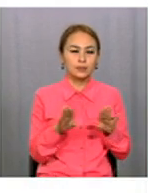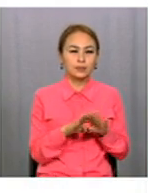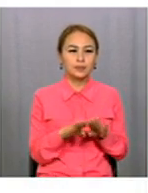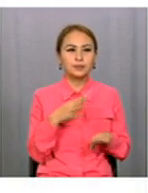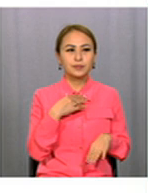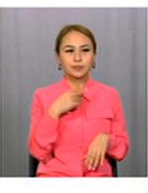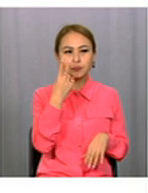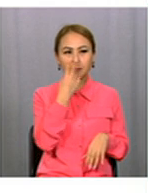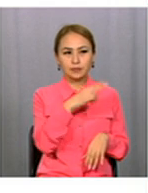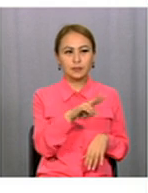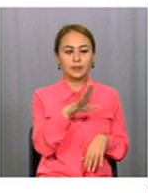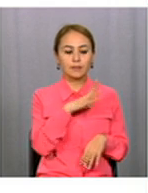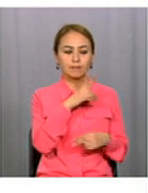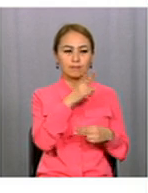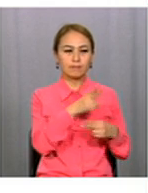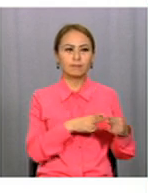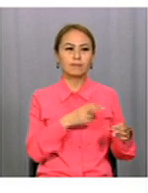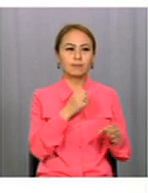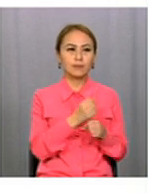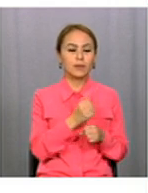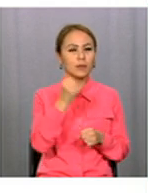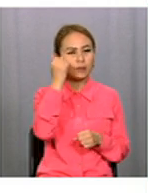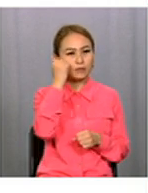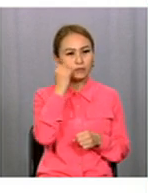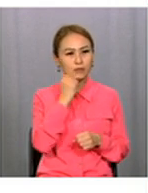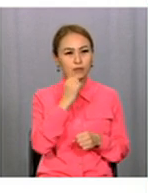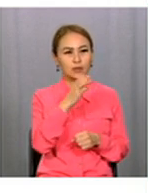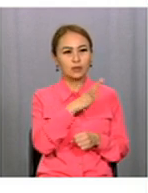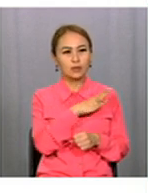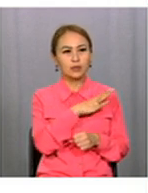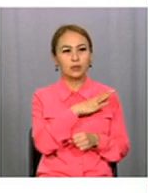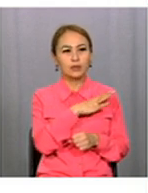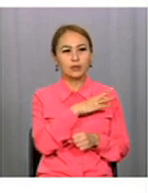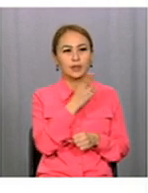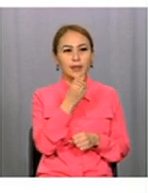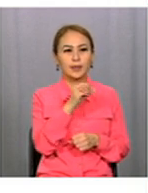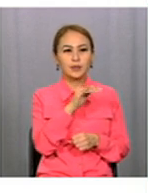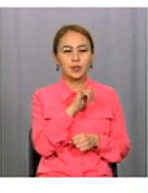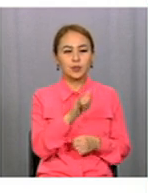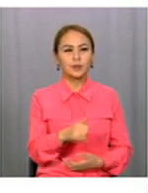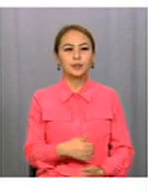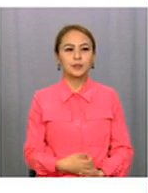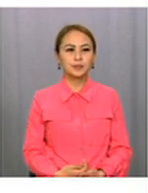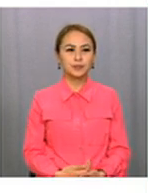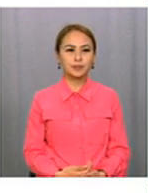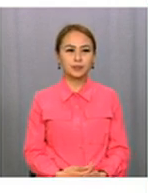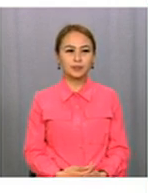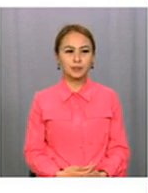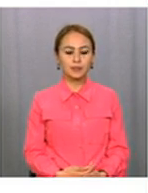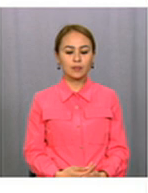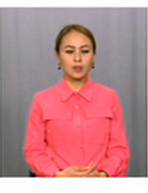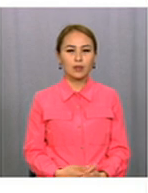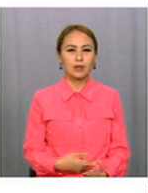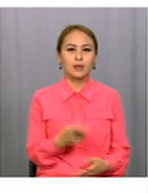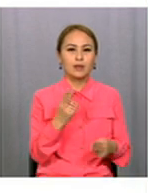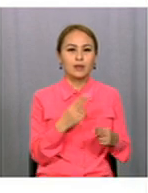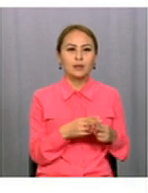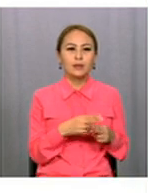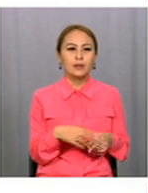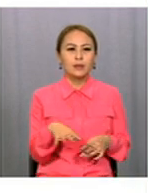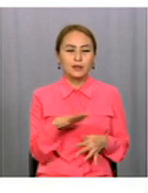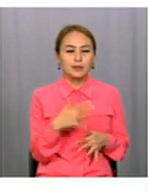көрдім, темір бұғаулар тозғасын. Көркемдегіш құрал, кейіптеу. Мағынасы, темір бұғаулардың